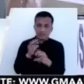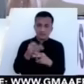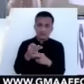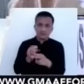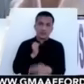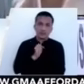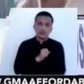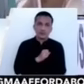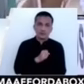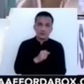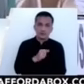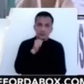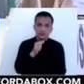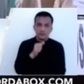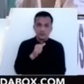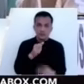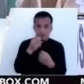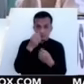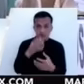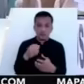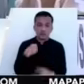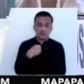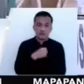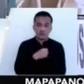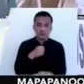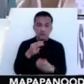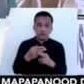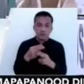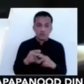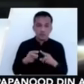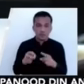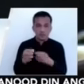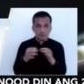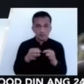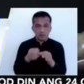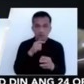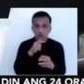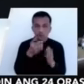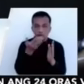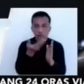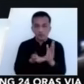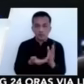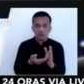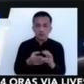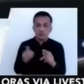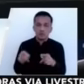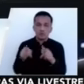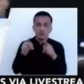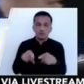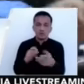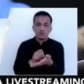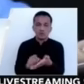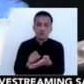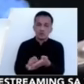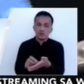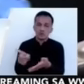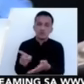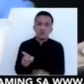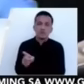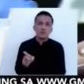Hindi inilahad ng mga senador ang pangalan pero may pahiwatig kung sino siya. Itong taong sinulat mo,